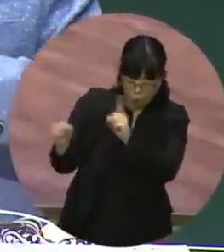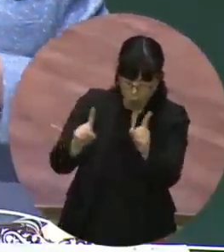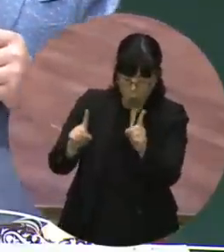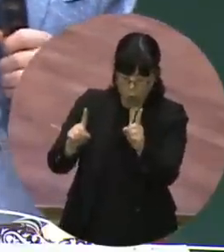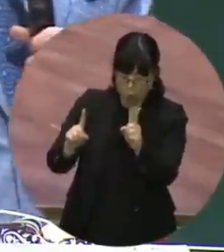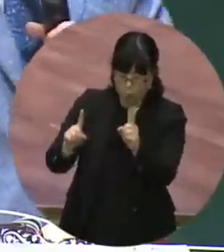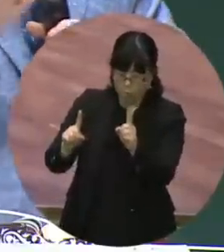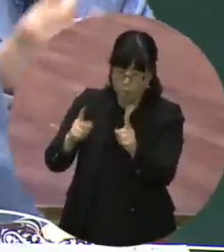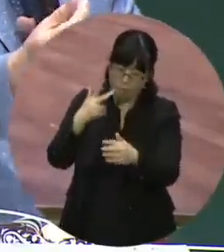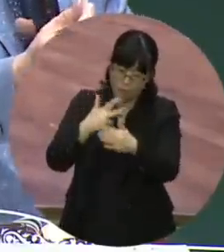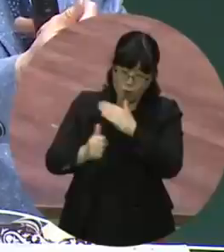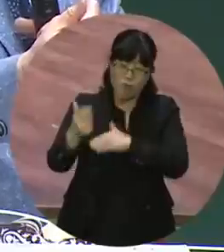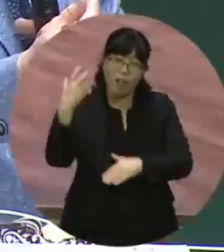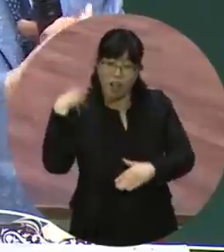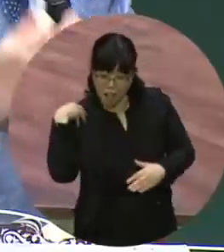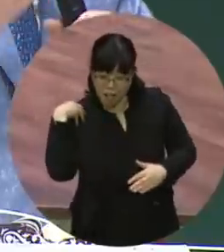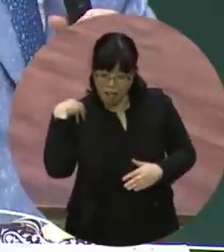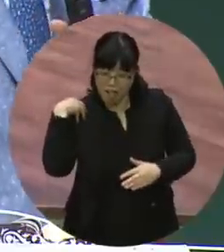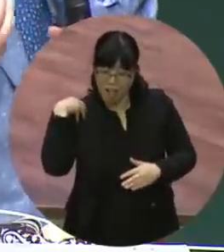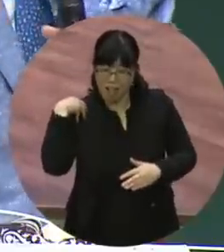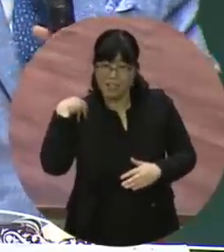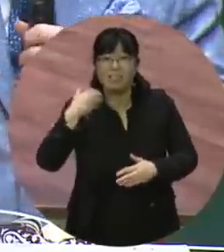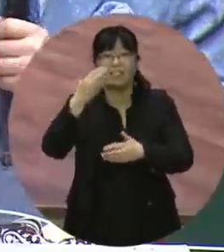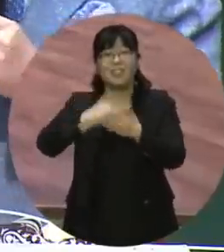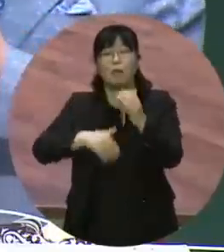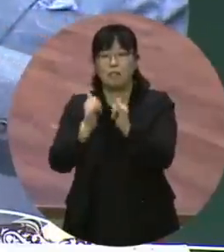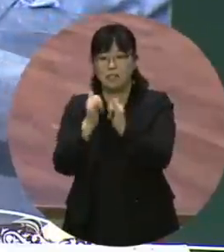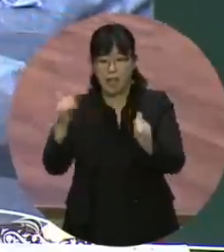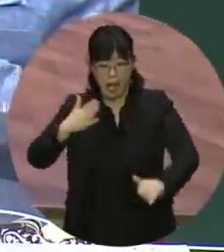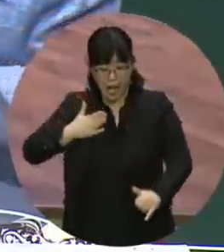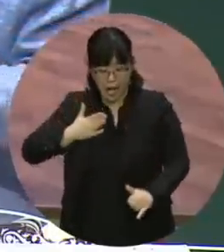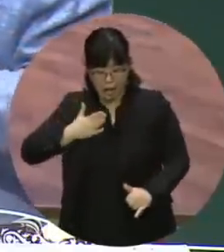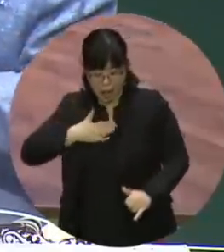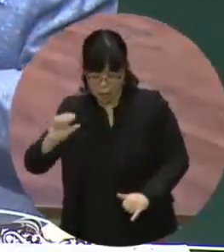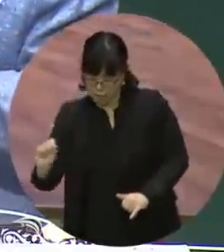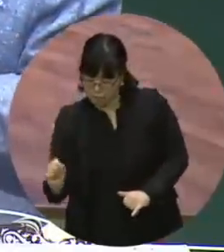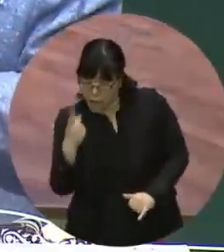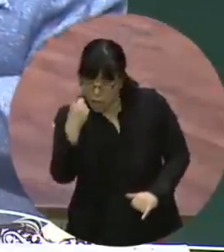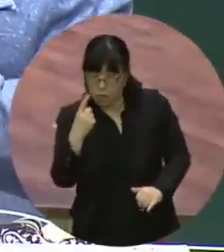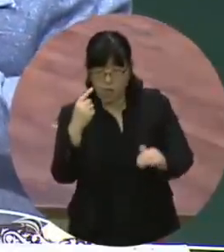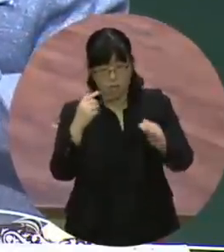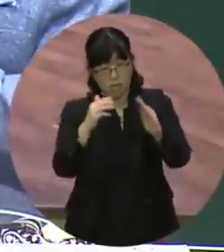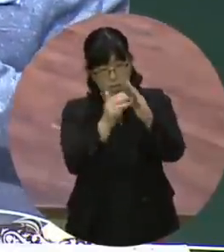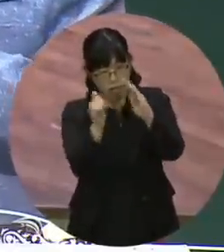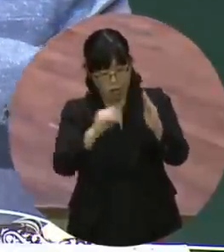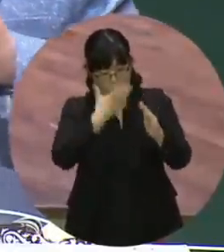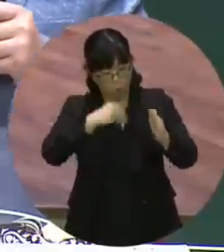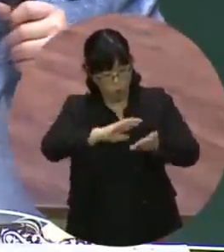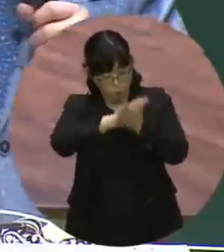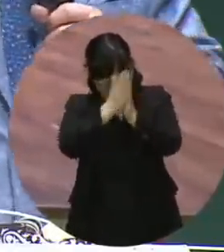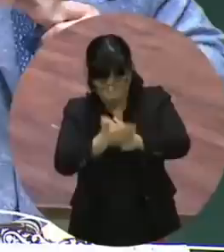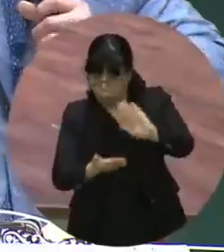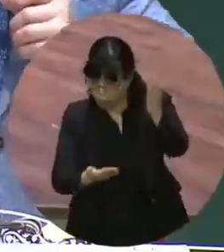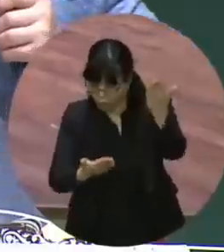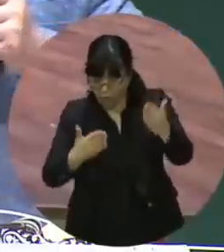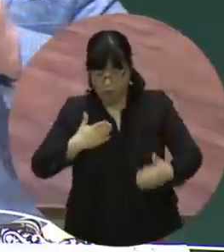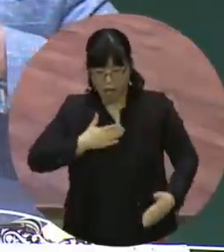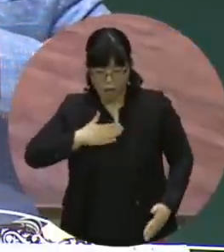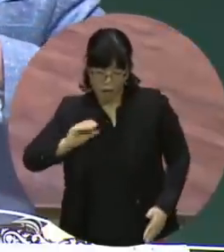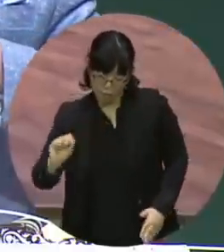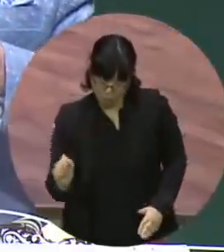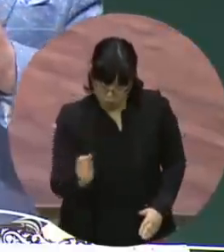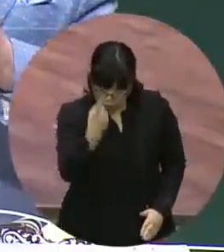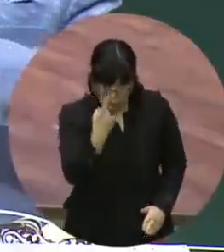돼. 내가 아니면 저 친구 복음 못 받아. 나를 통해서 이 복음이 확산돼야 돼. 우리 가정에, 우리 직장에, 우리 사업장에, 이